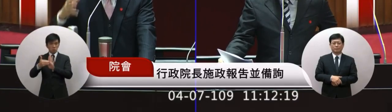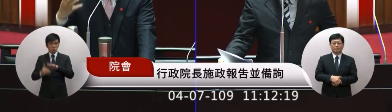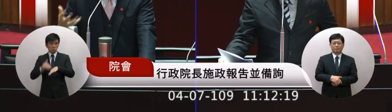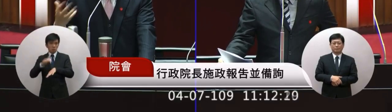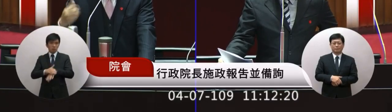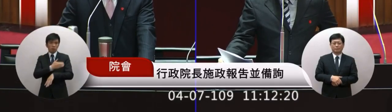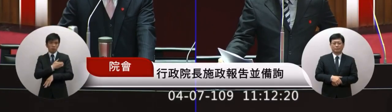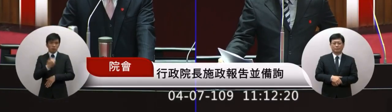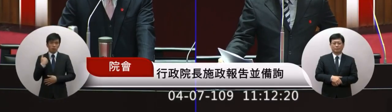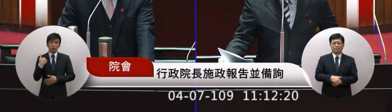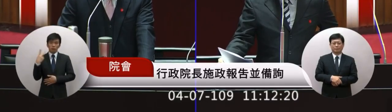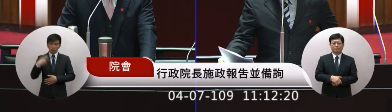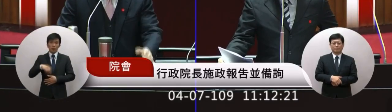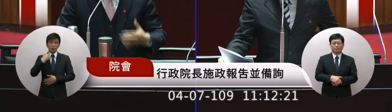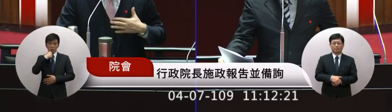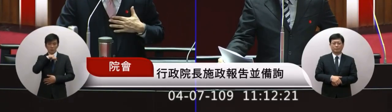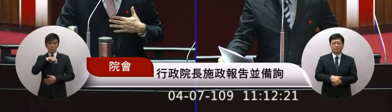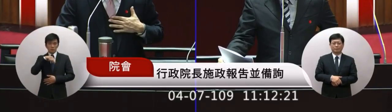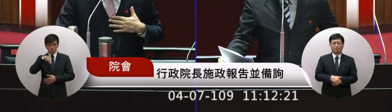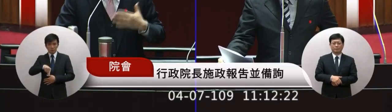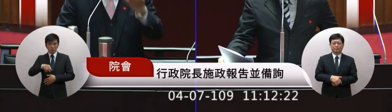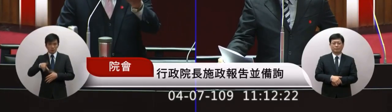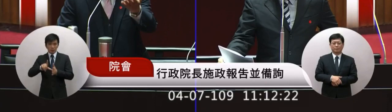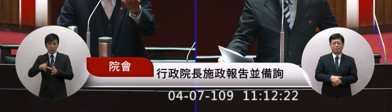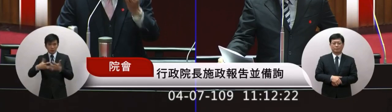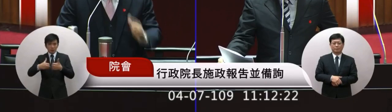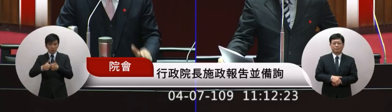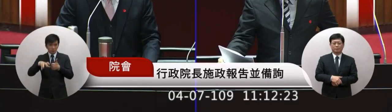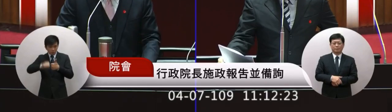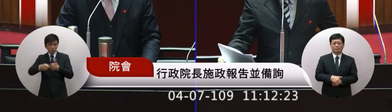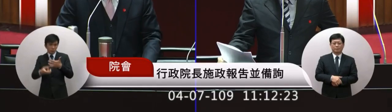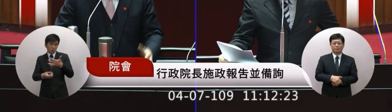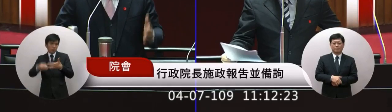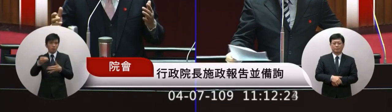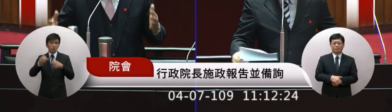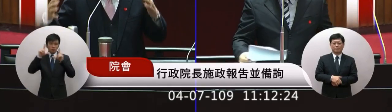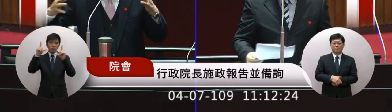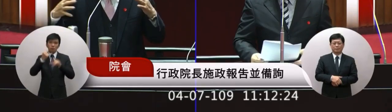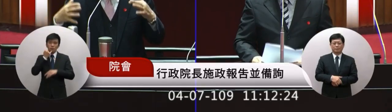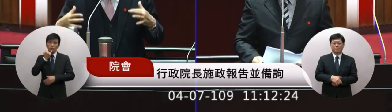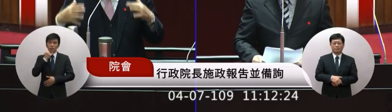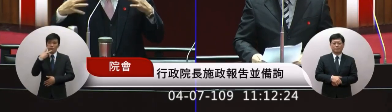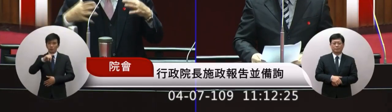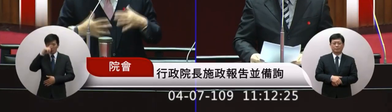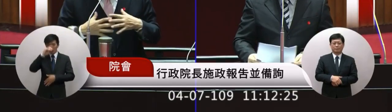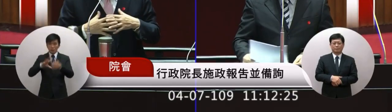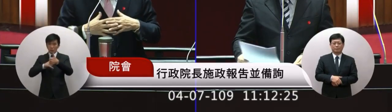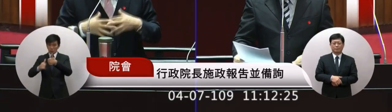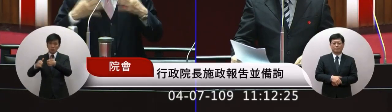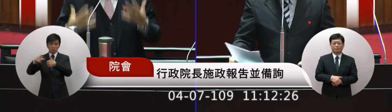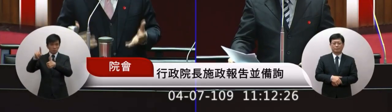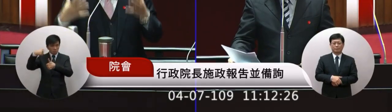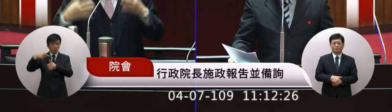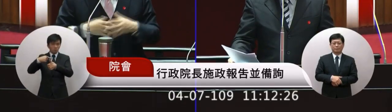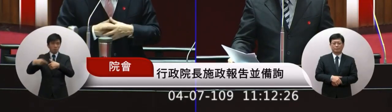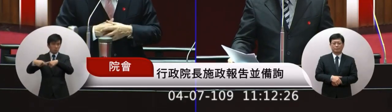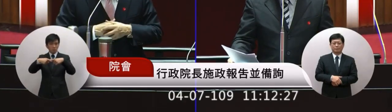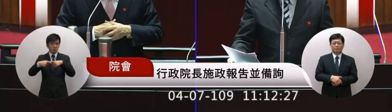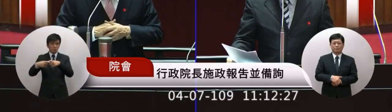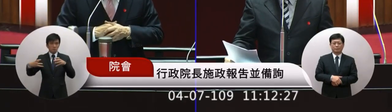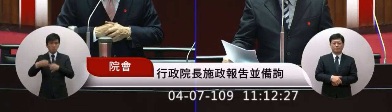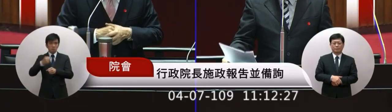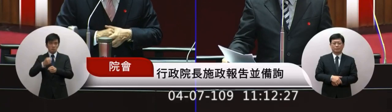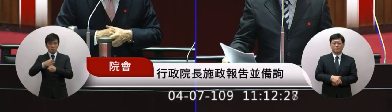台湾化危机为转机。所以我们很努力，也谢谢委员指教，跟我们希望合作，大家一起